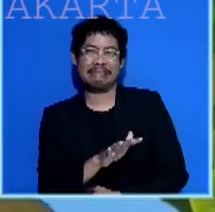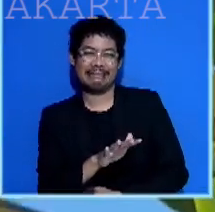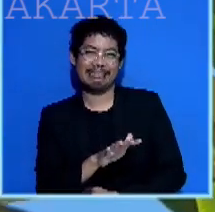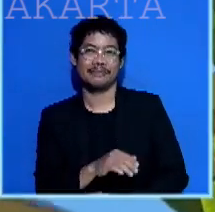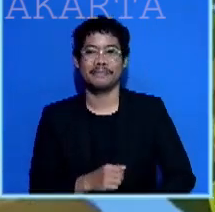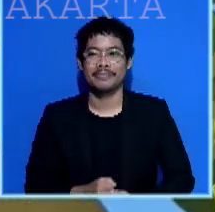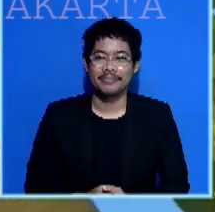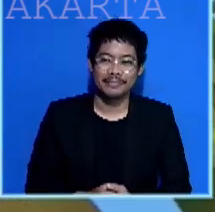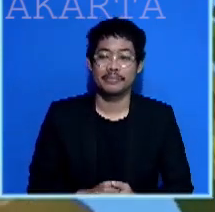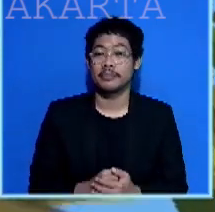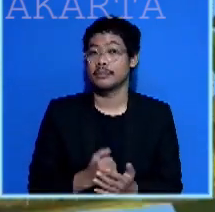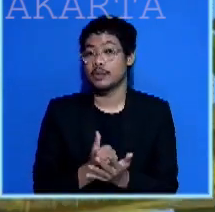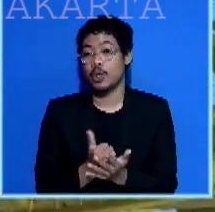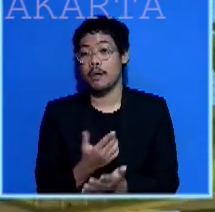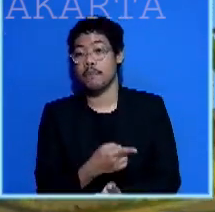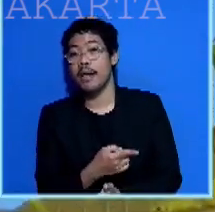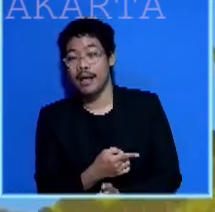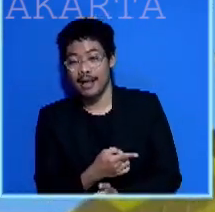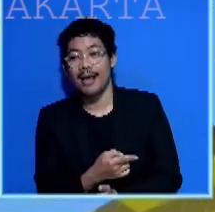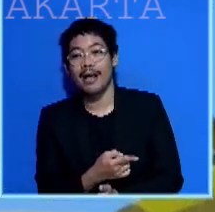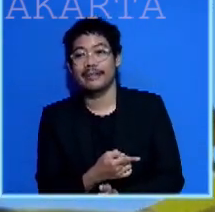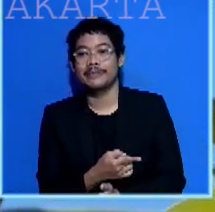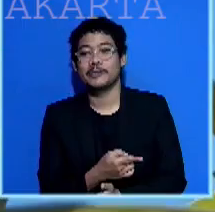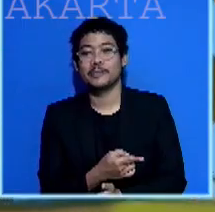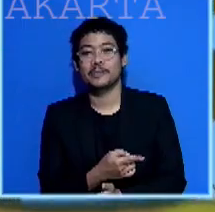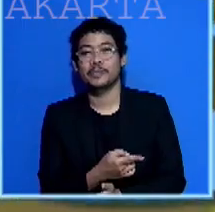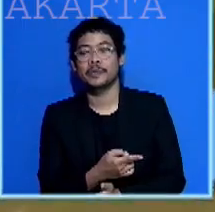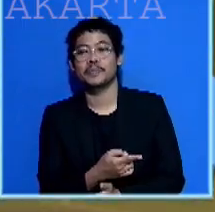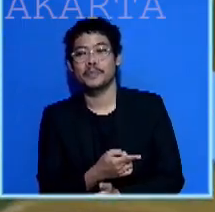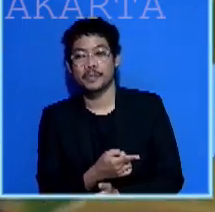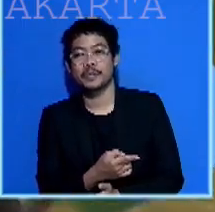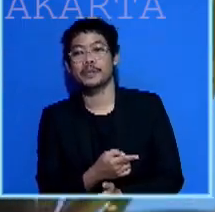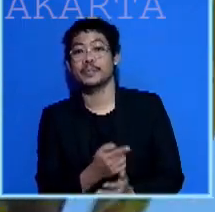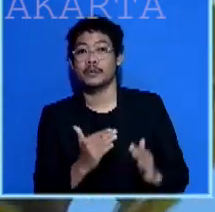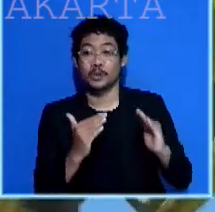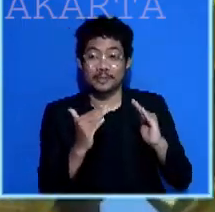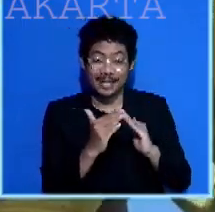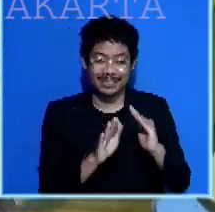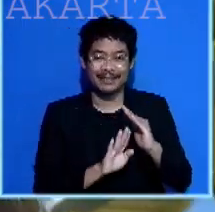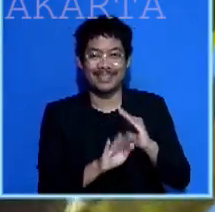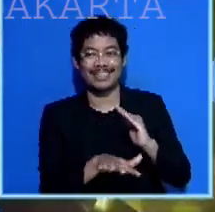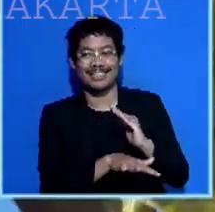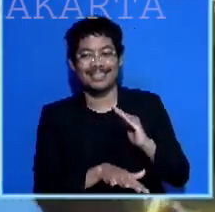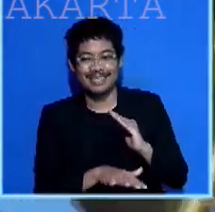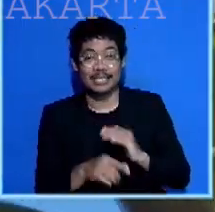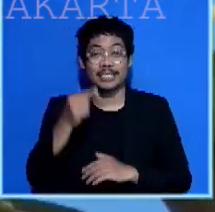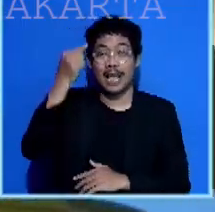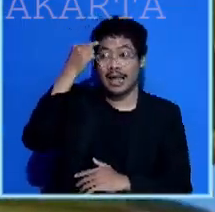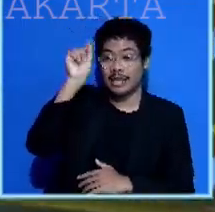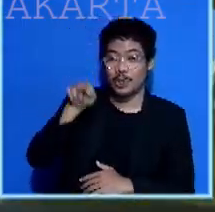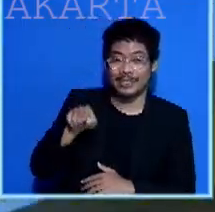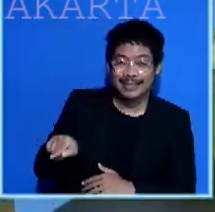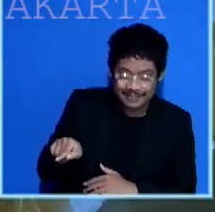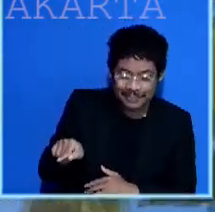dados pajangan ing Taman Joten, Bali Griyo, sarta laladan kantor. Kabandingaken kalian kamboja